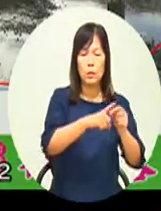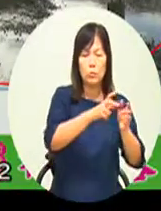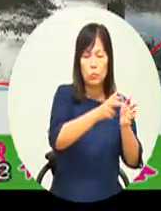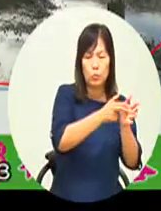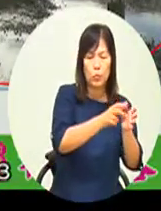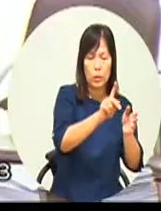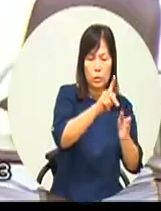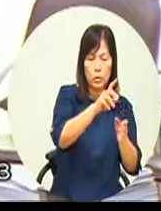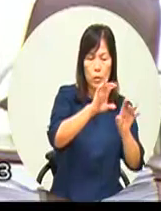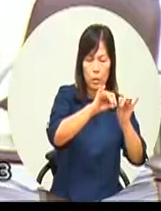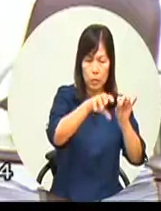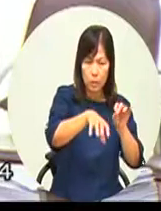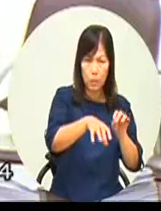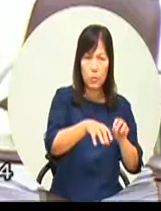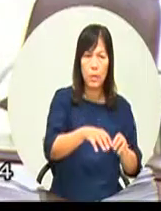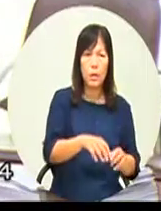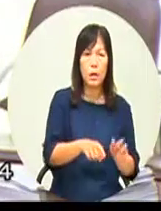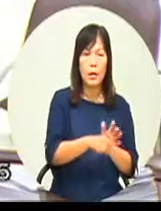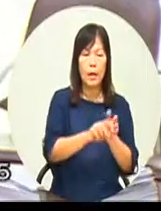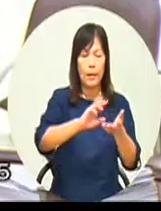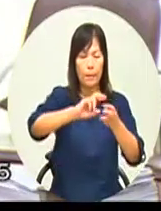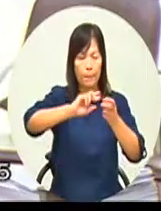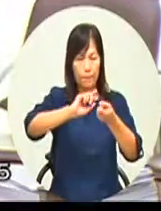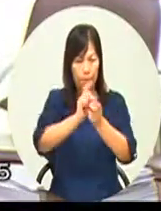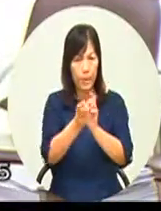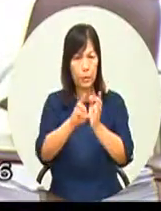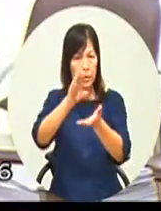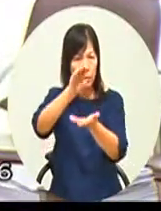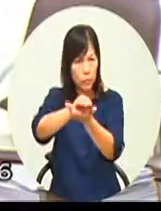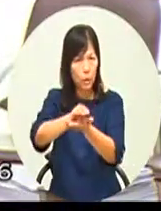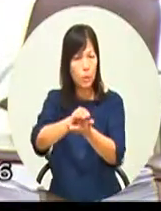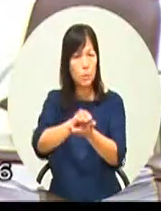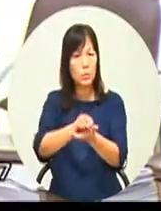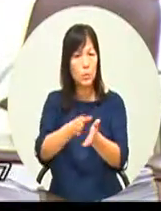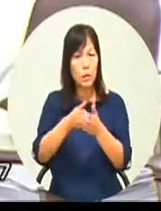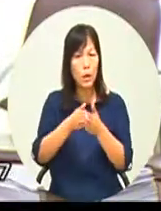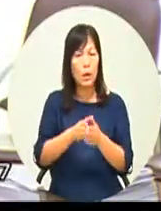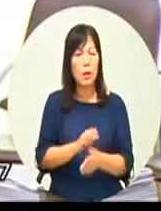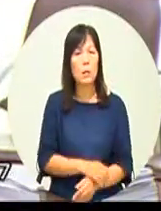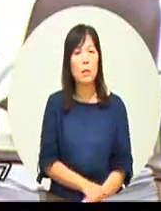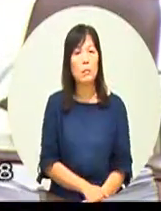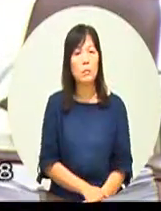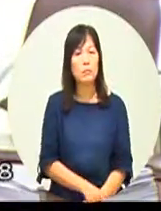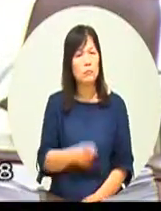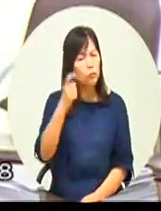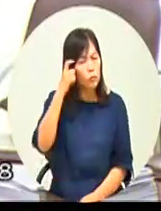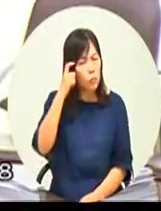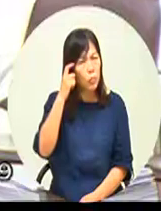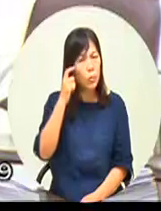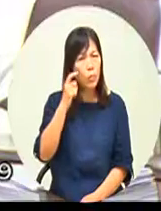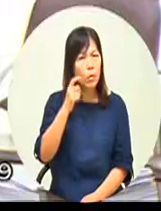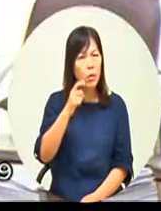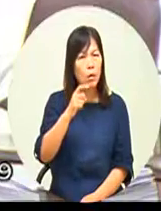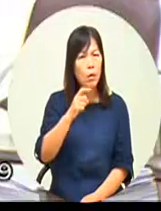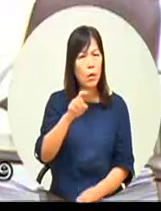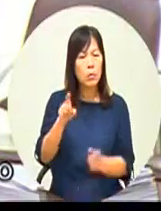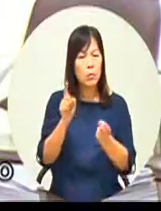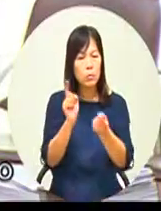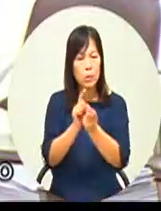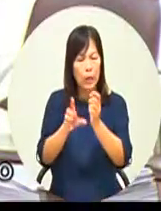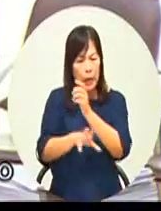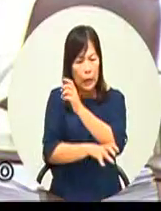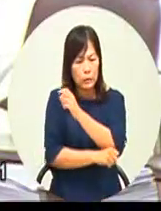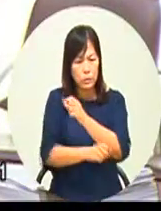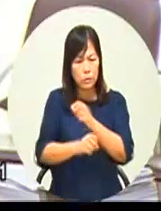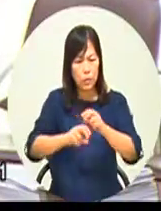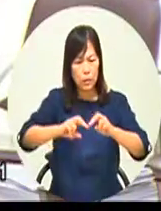土地、啊、要来改这停车的场域，难道你们不需要去把这个基础建设做